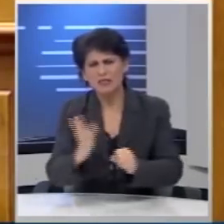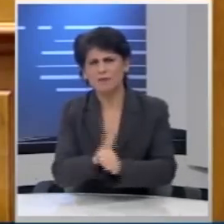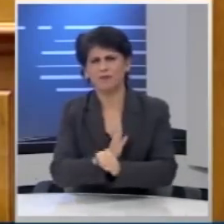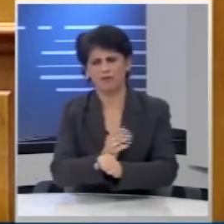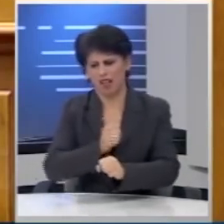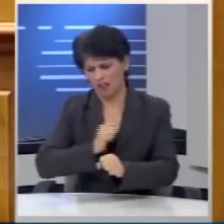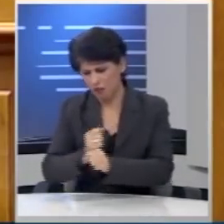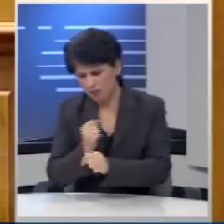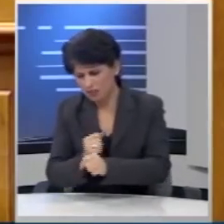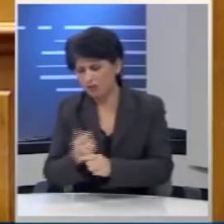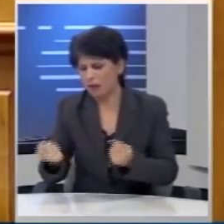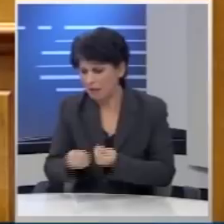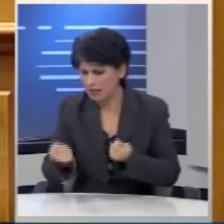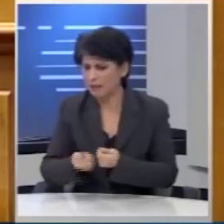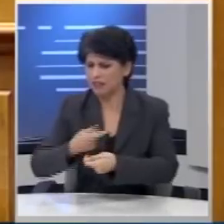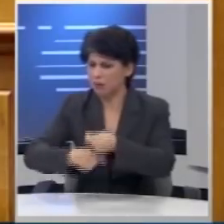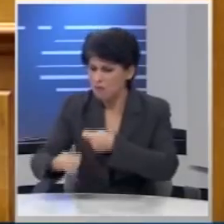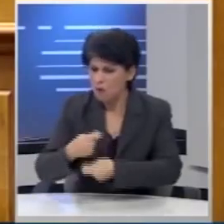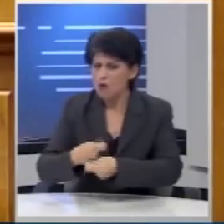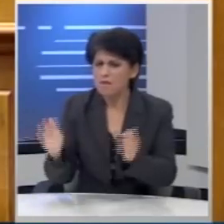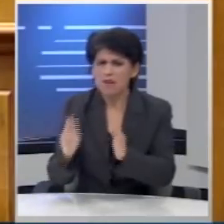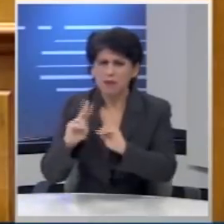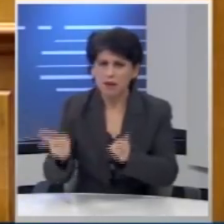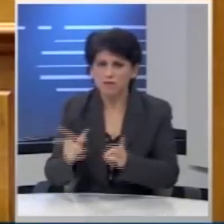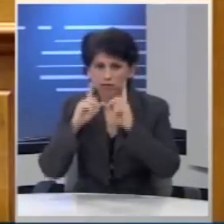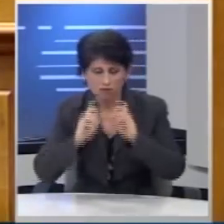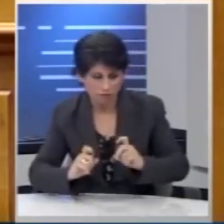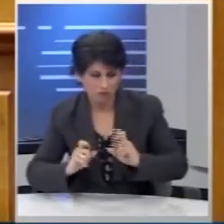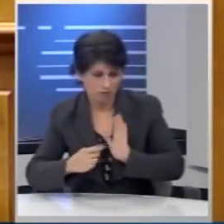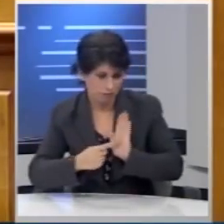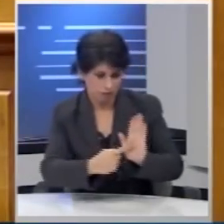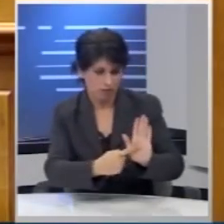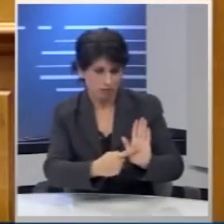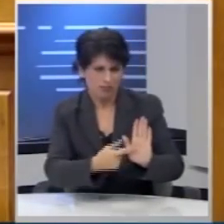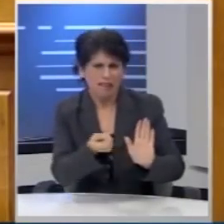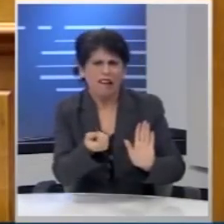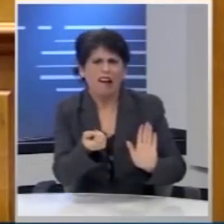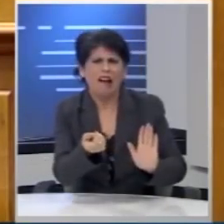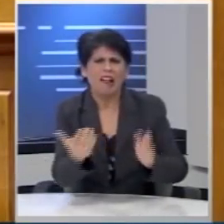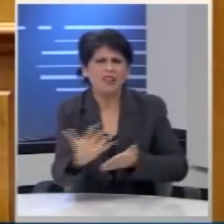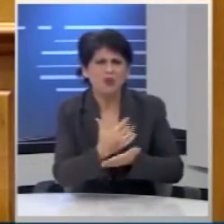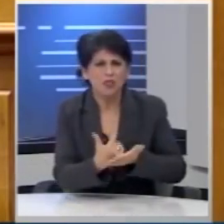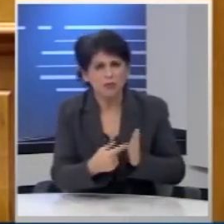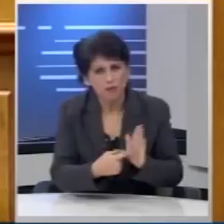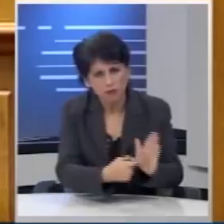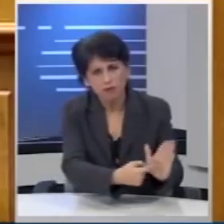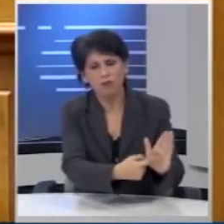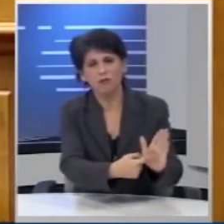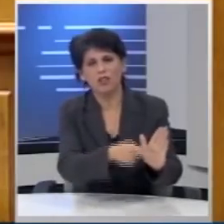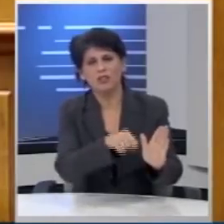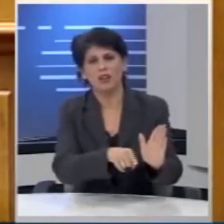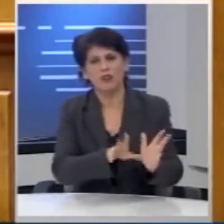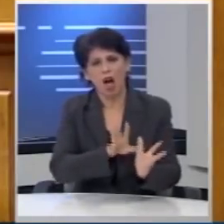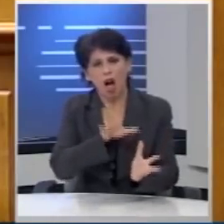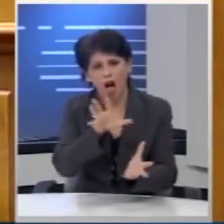τους αυτοαπασχολούμενους επαγγελματίες εμπόρους που εξαναγκάζονται να φανερώσουν τα ισχνά εισοδήματά τους στο αδιφάγο